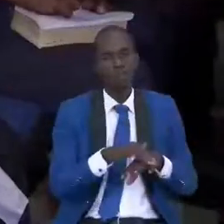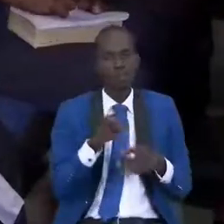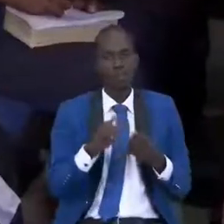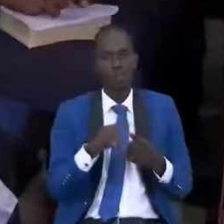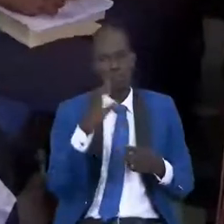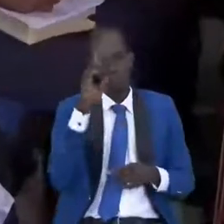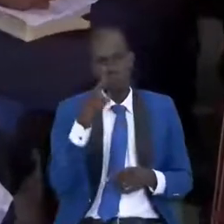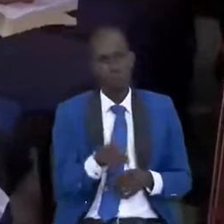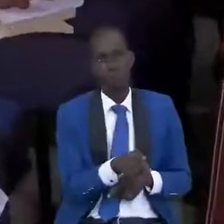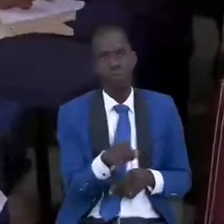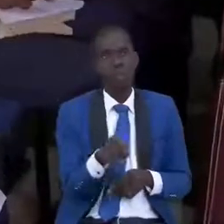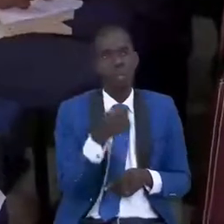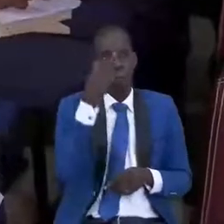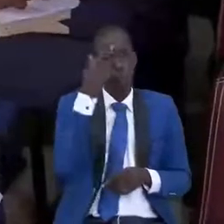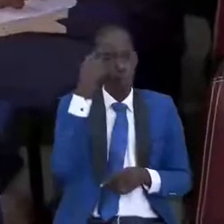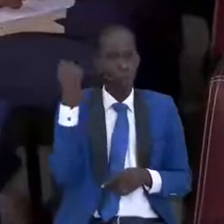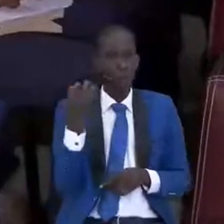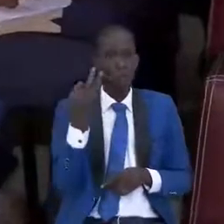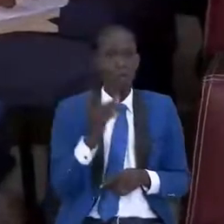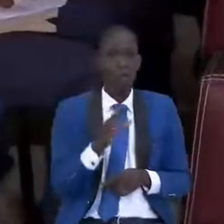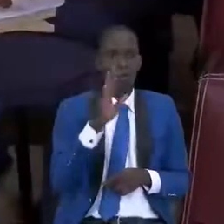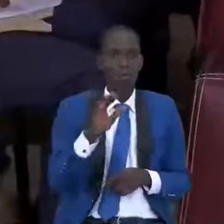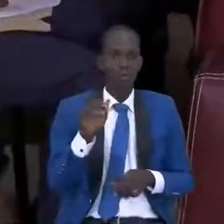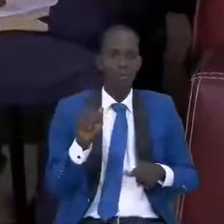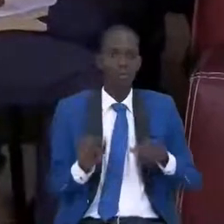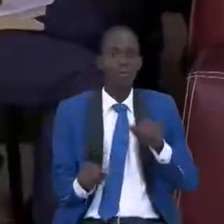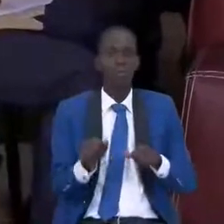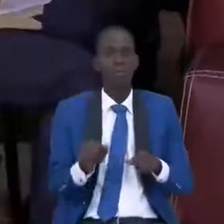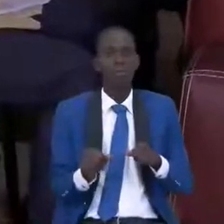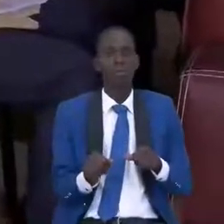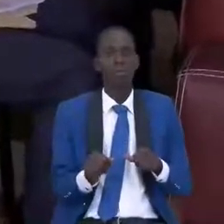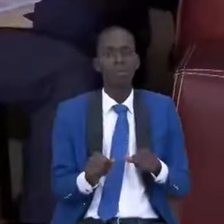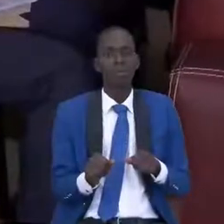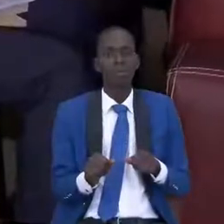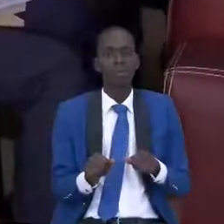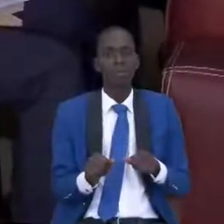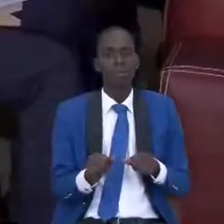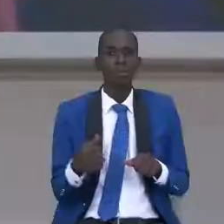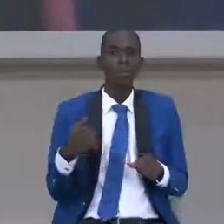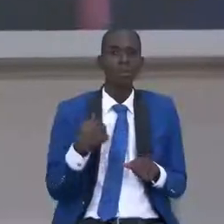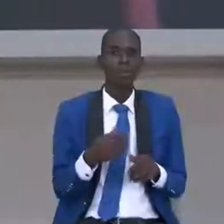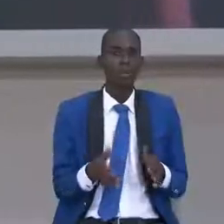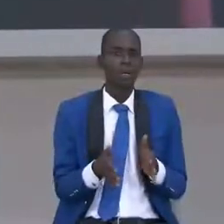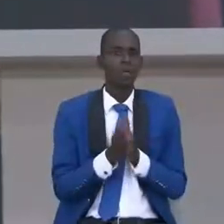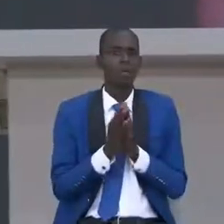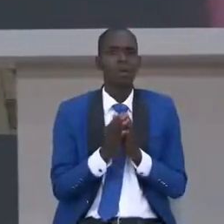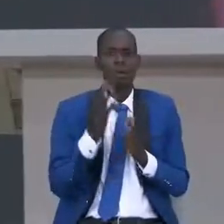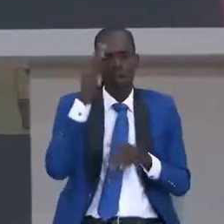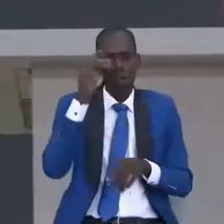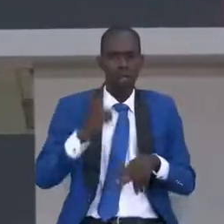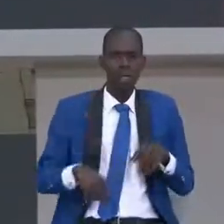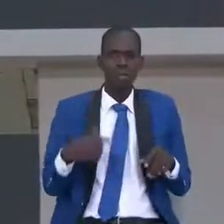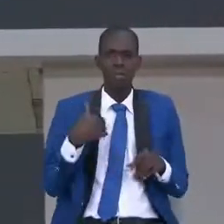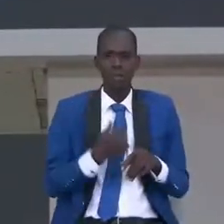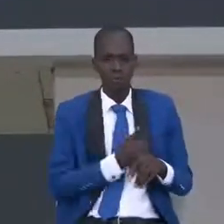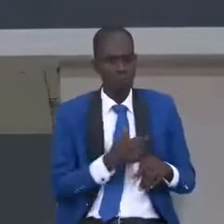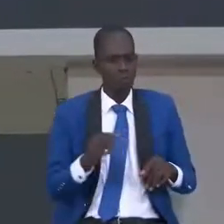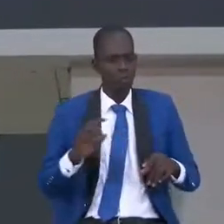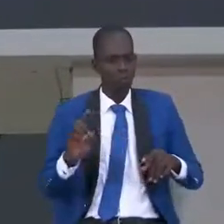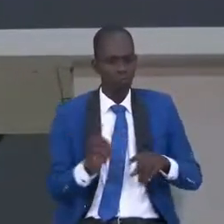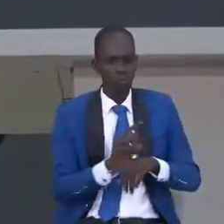Jésus leur dit, c'est à cause de votre incrédulité. Ils se demandaient, pourquoi n'avons-nous pas pu régler le